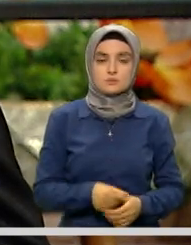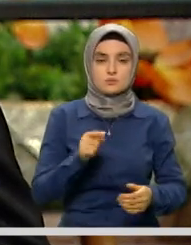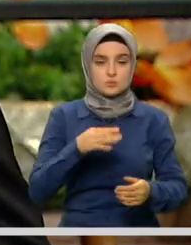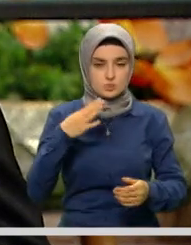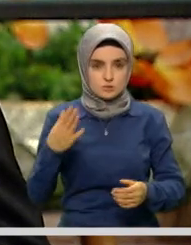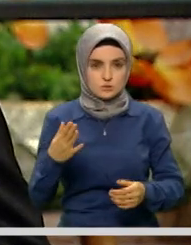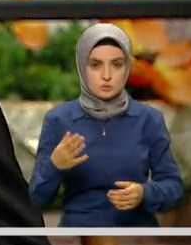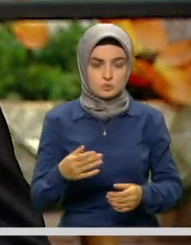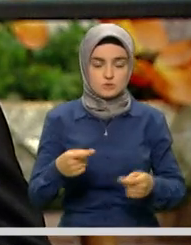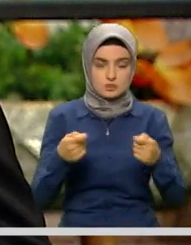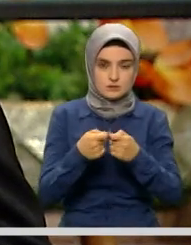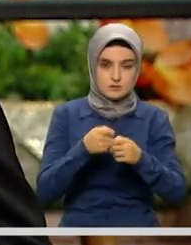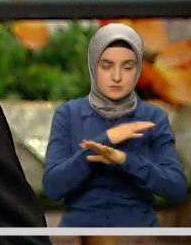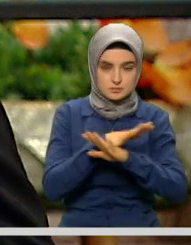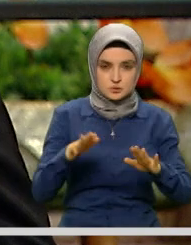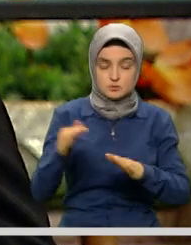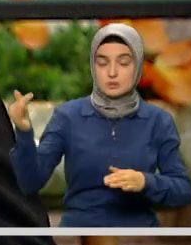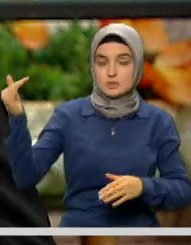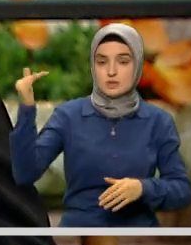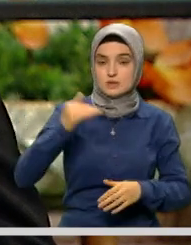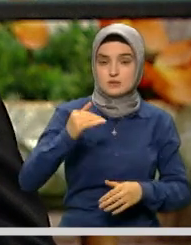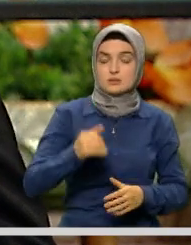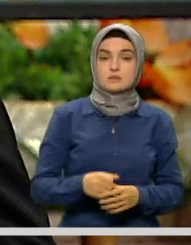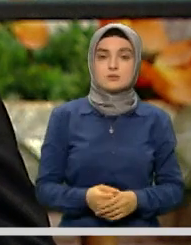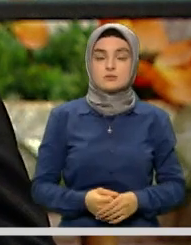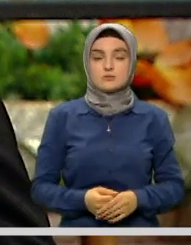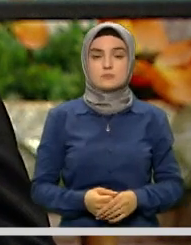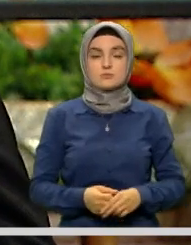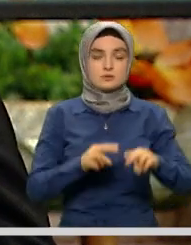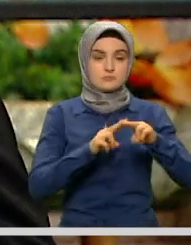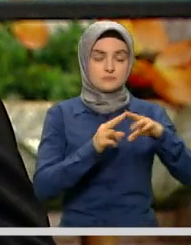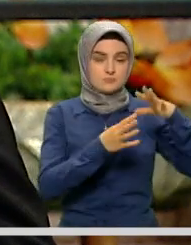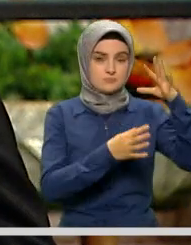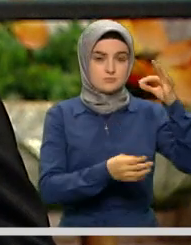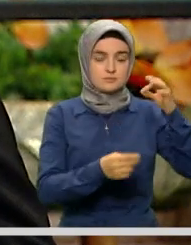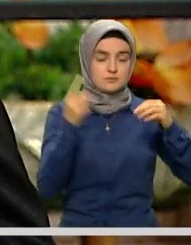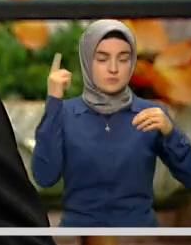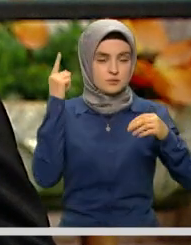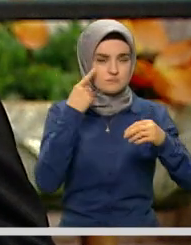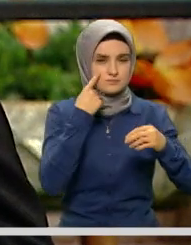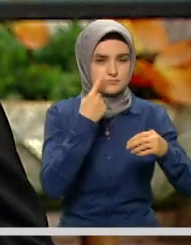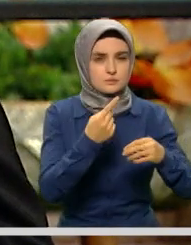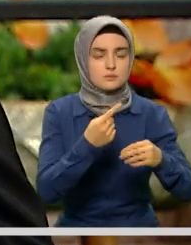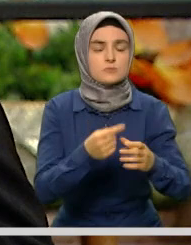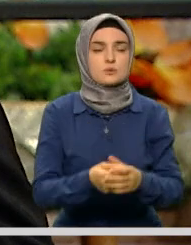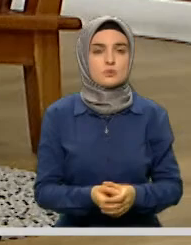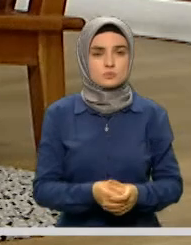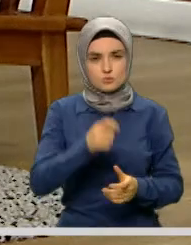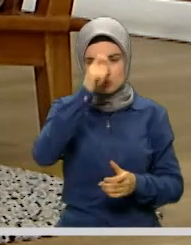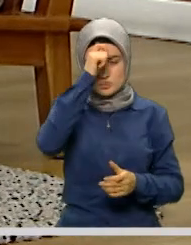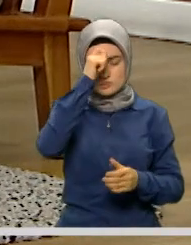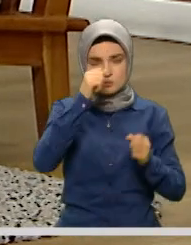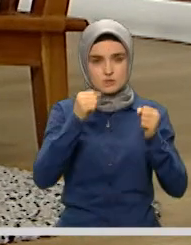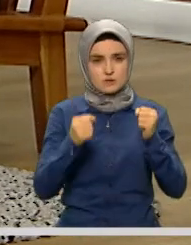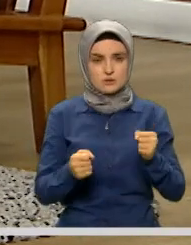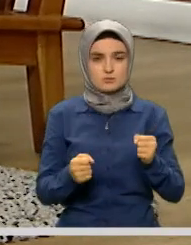savaş sefer bitiyor ve geldiklerinde tabii Ka'b bin Malik Medine'de bir bakıyor ki münafıklar kalmış,